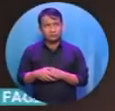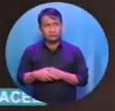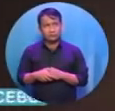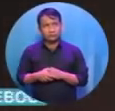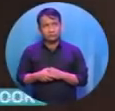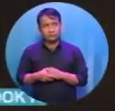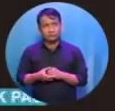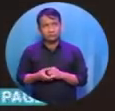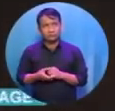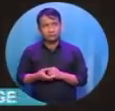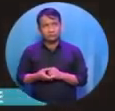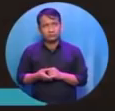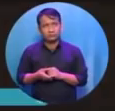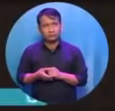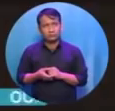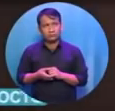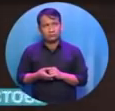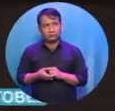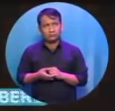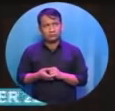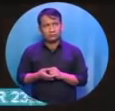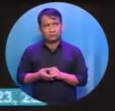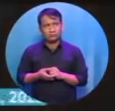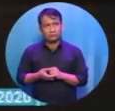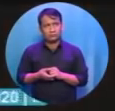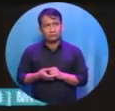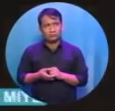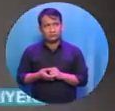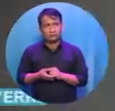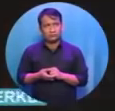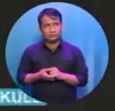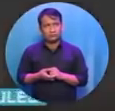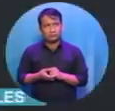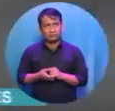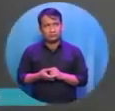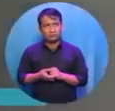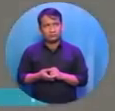tol. Ang ginagawa sa'yo? Sige mo, tol, picture mo na lang, tol.